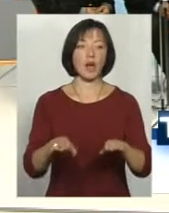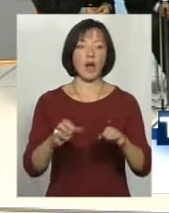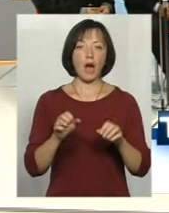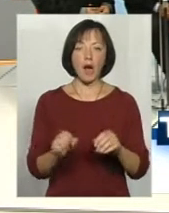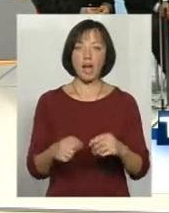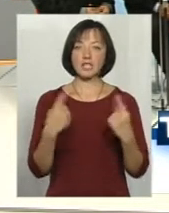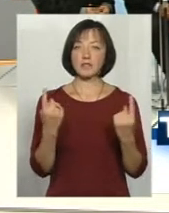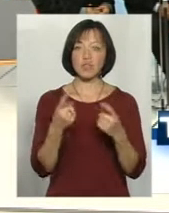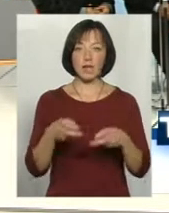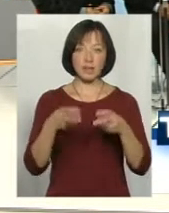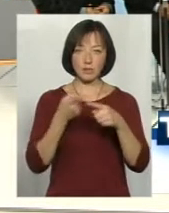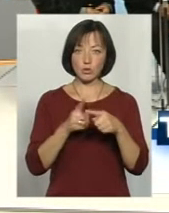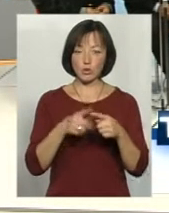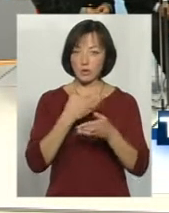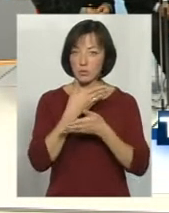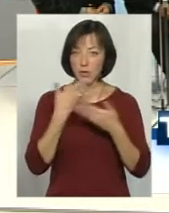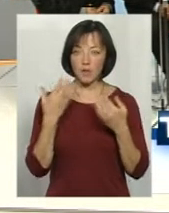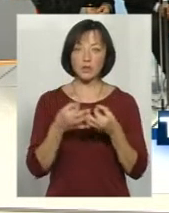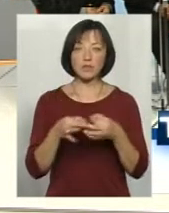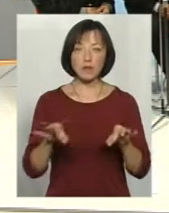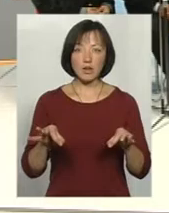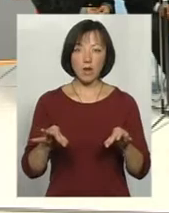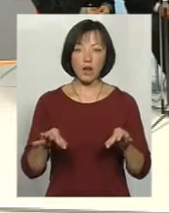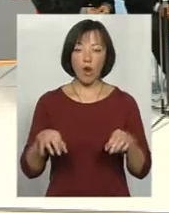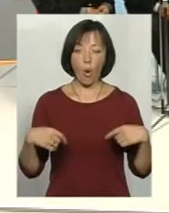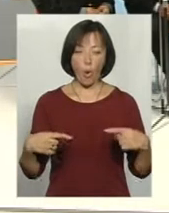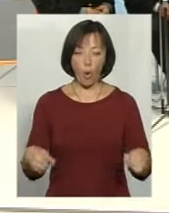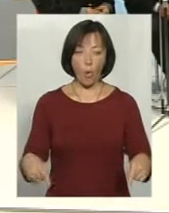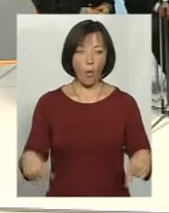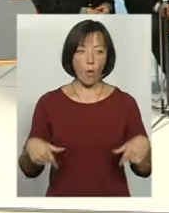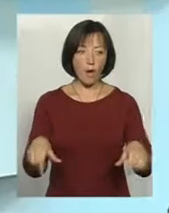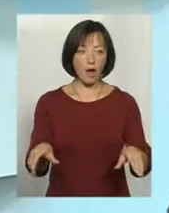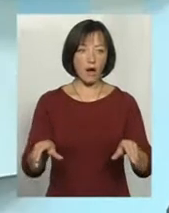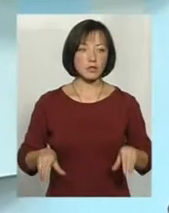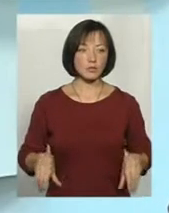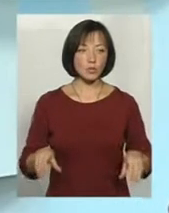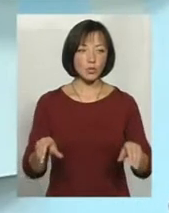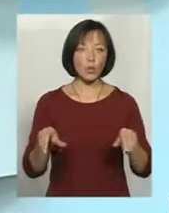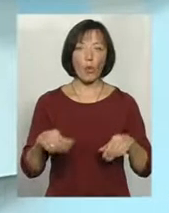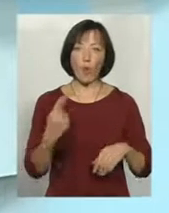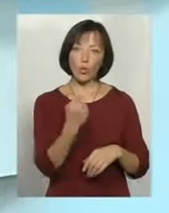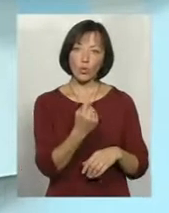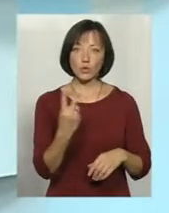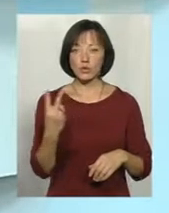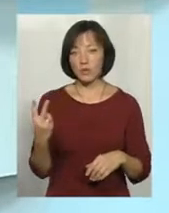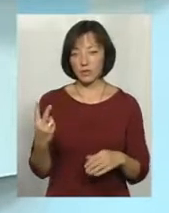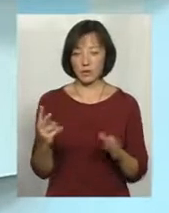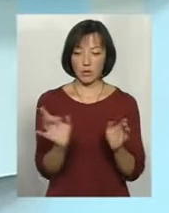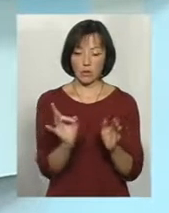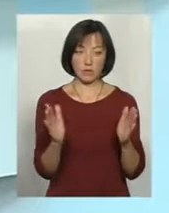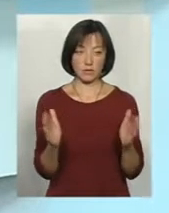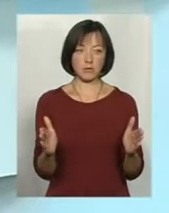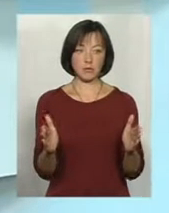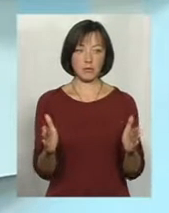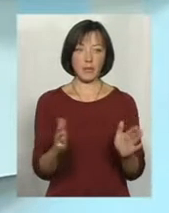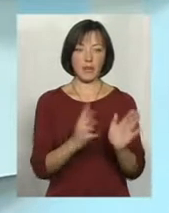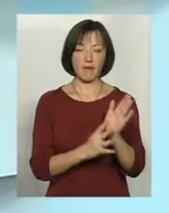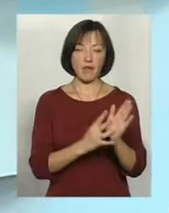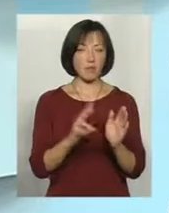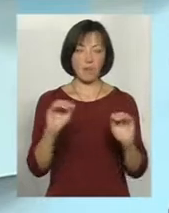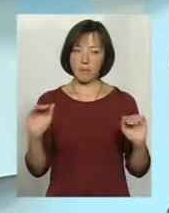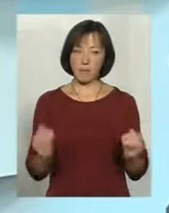ліфт цього не має. Він дозволяє коляску пропустити 1-2, це значить пройоми дверей повинні бути 90 не